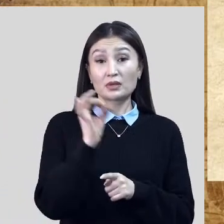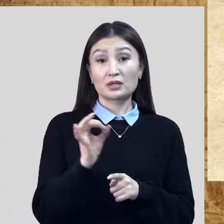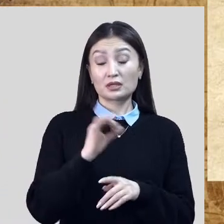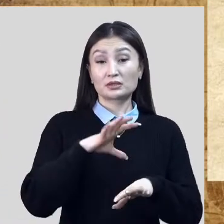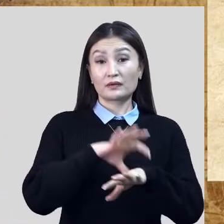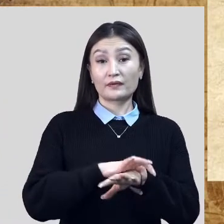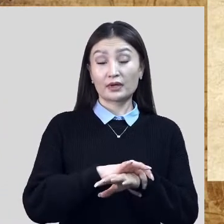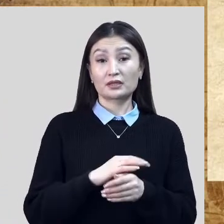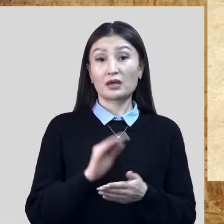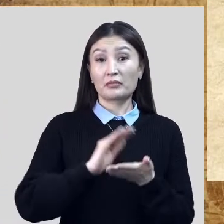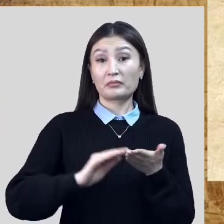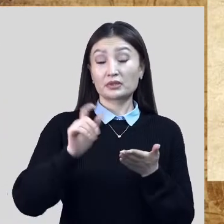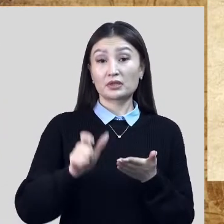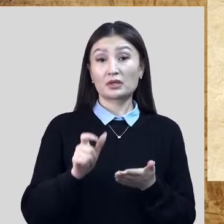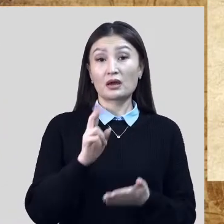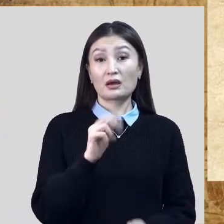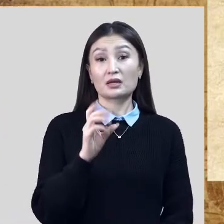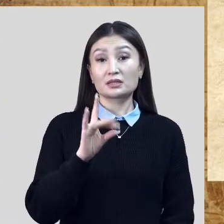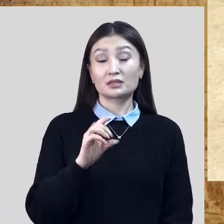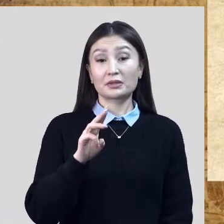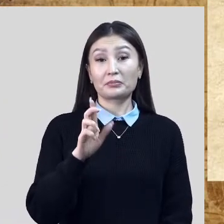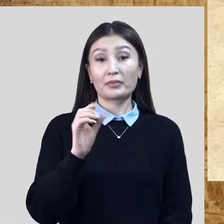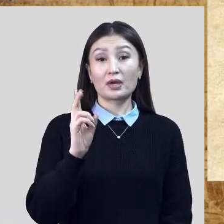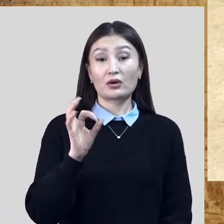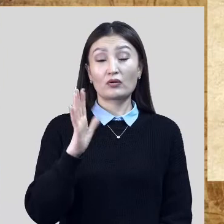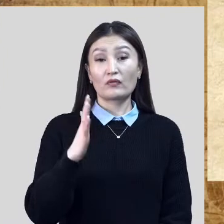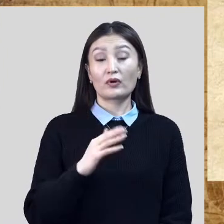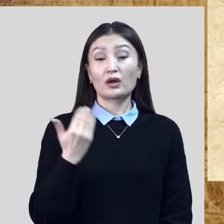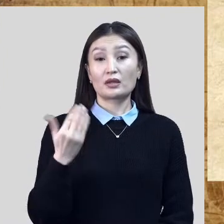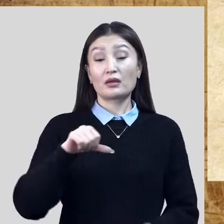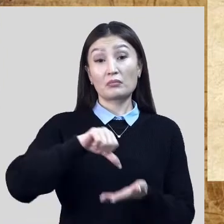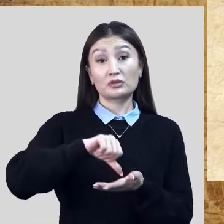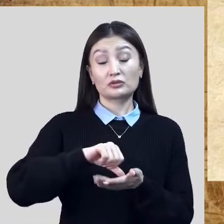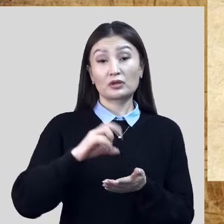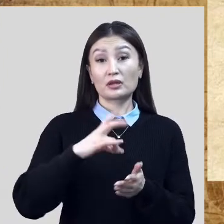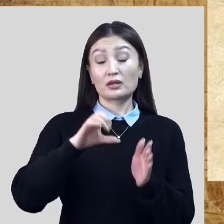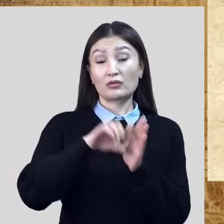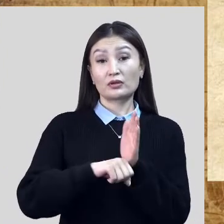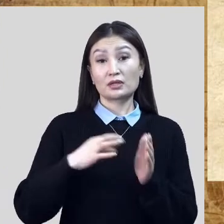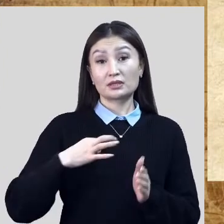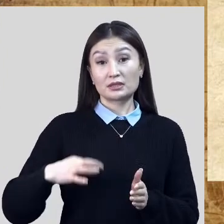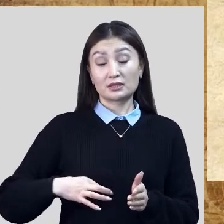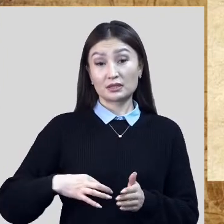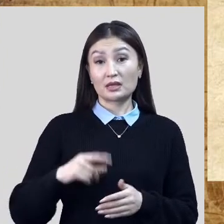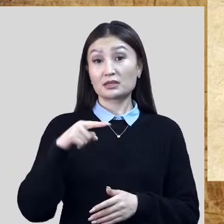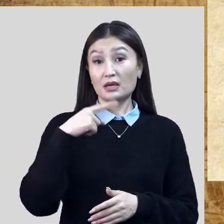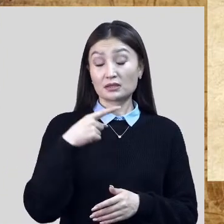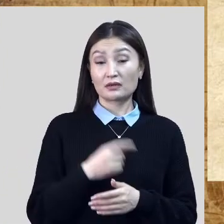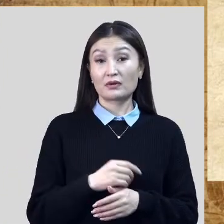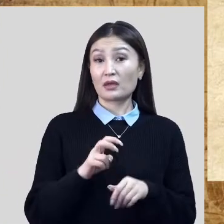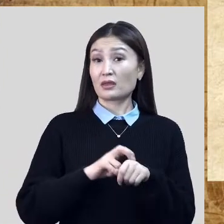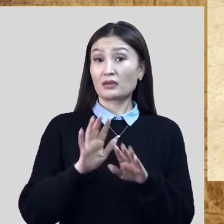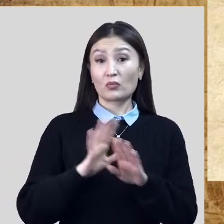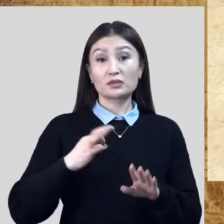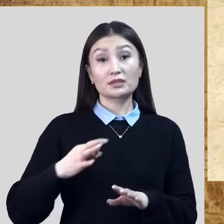факте повествует писатель Толугон Касымбеков. Курманджан присутствовал на казни сына, сказав: «Не